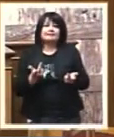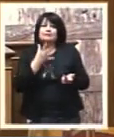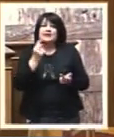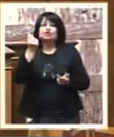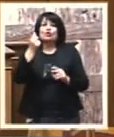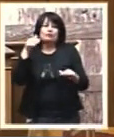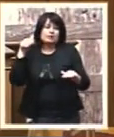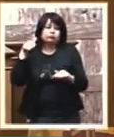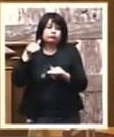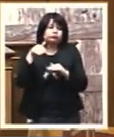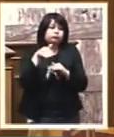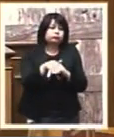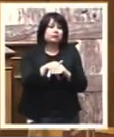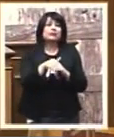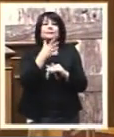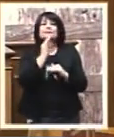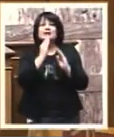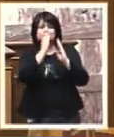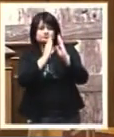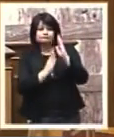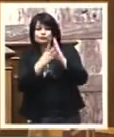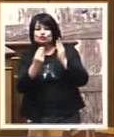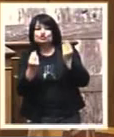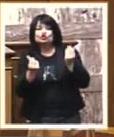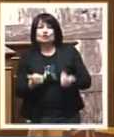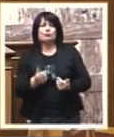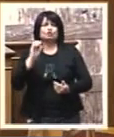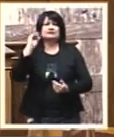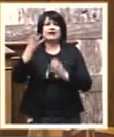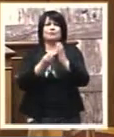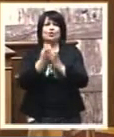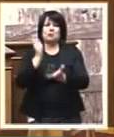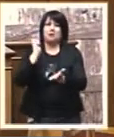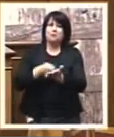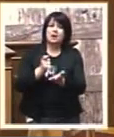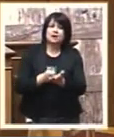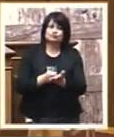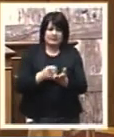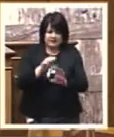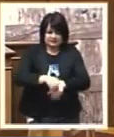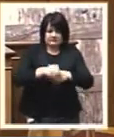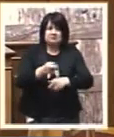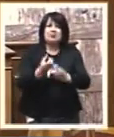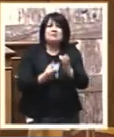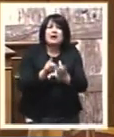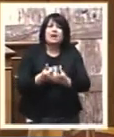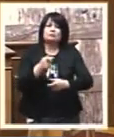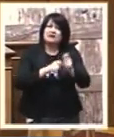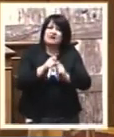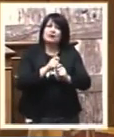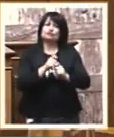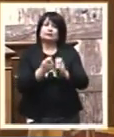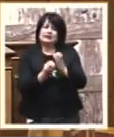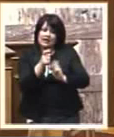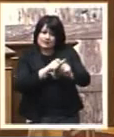παρακμάζει με ένα μοντέλο κατανάλωσης, αγοράζοντας ξένα προϊόντα, χωρίς να παράγουμε ελληνικά και ανταγωνιστικά δικά μας